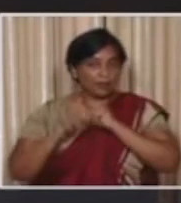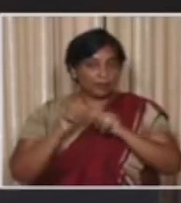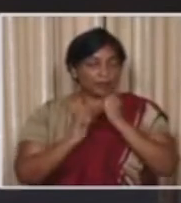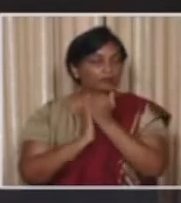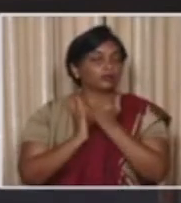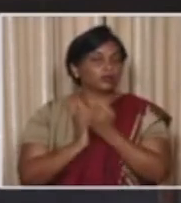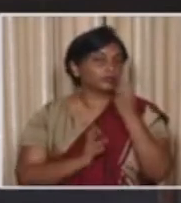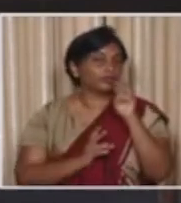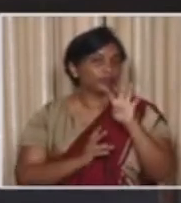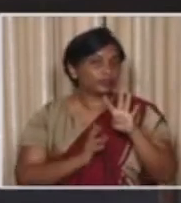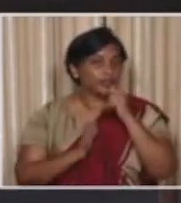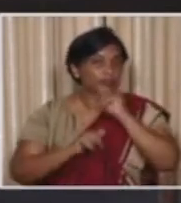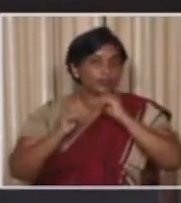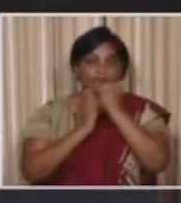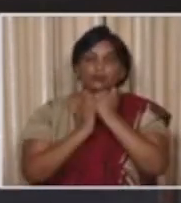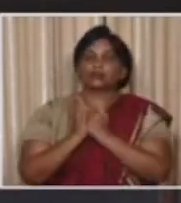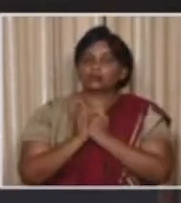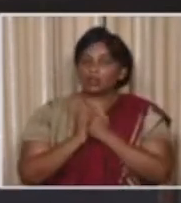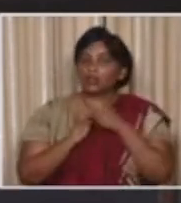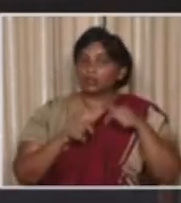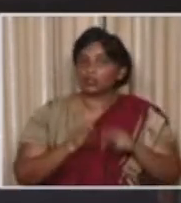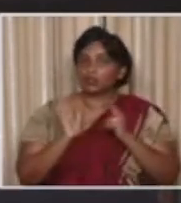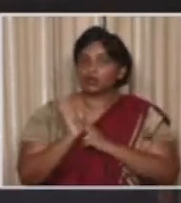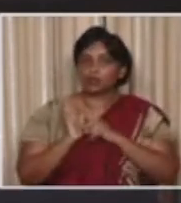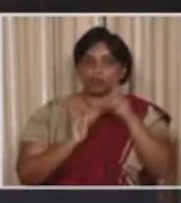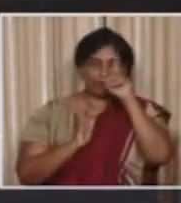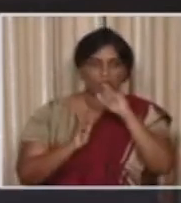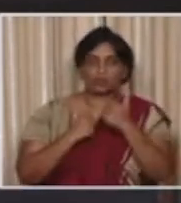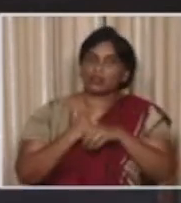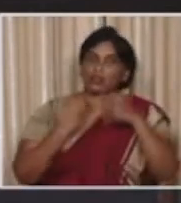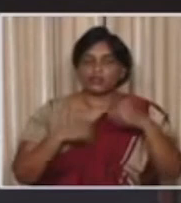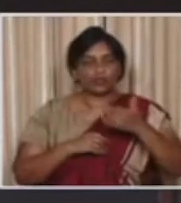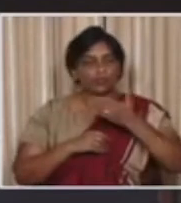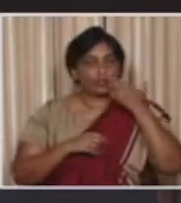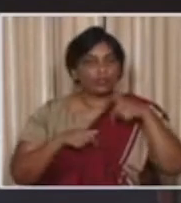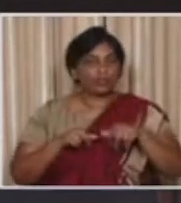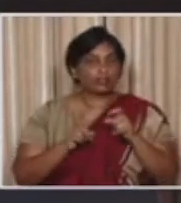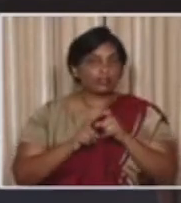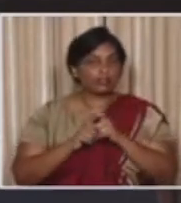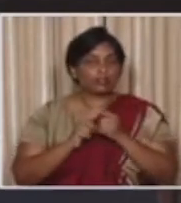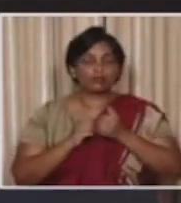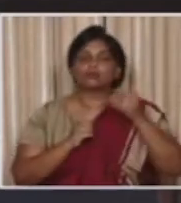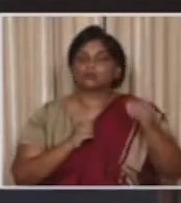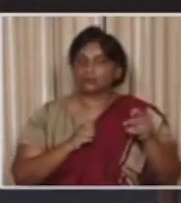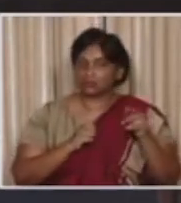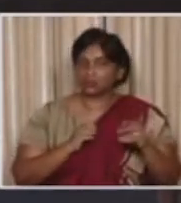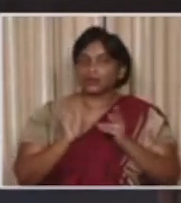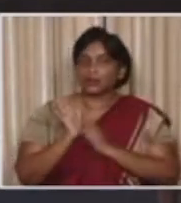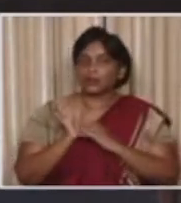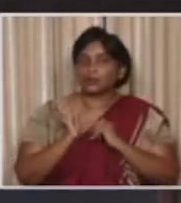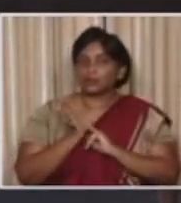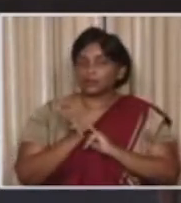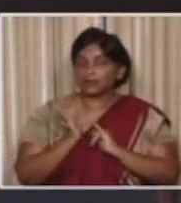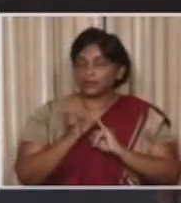ලයිස්තුව 2024ට ඖෂධ ලයිස්තුව දැන් කිව්වා නොවැම්බර් මාසේ හදලා ඉවර කරත හැකි. දැන් දෙසැම්බර් වලට කියලා තියෙනවා. MSD එකේ කට්ටිය